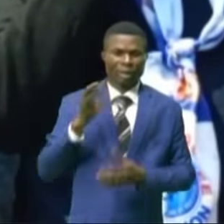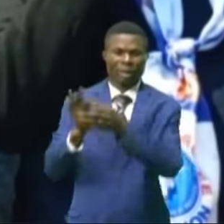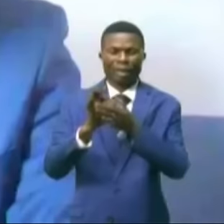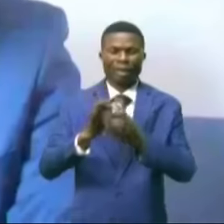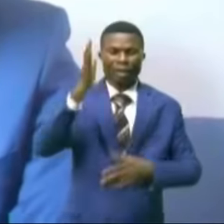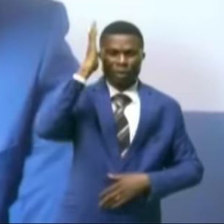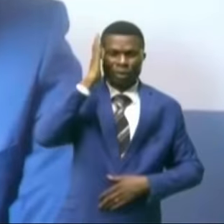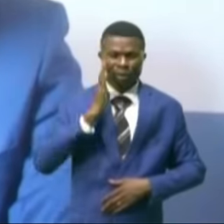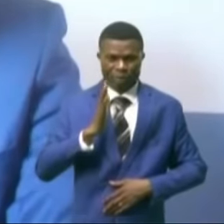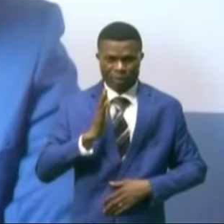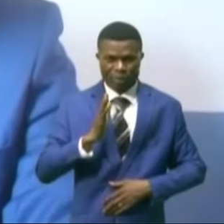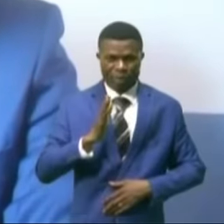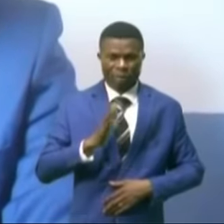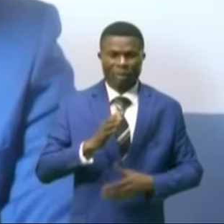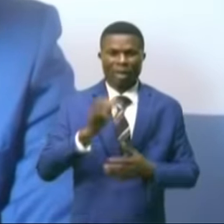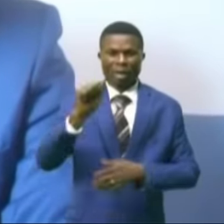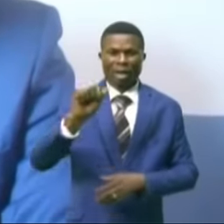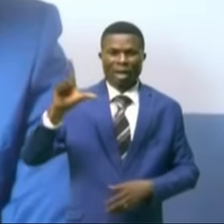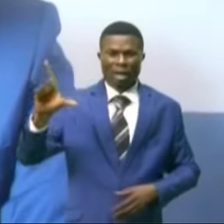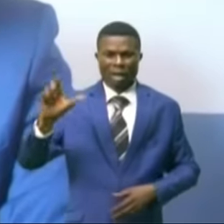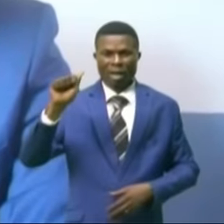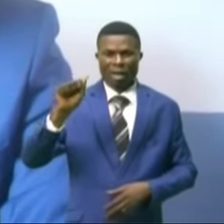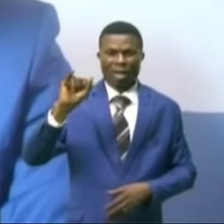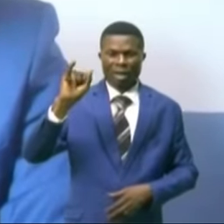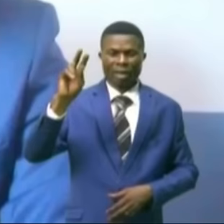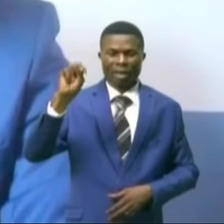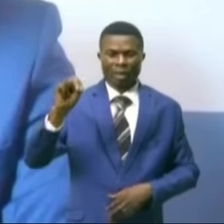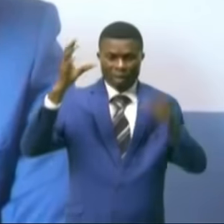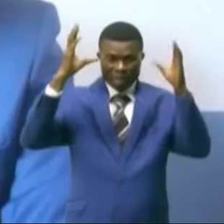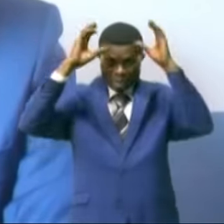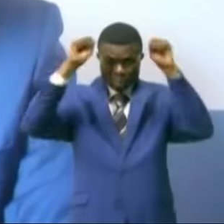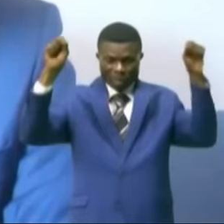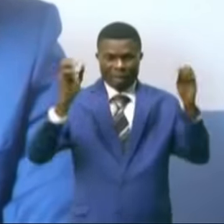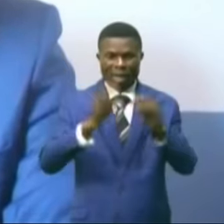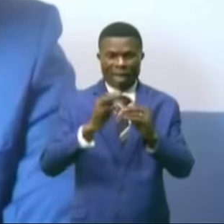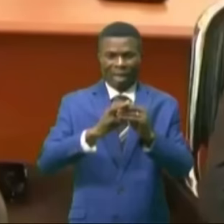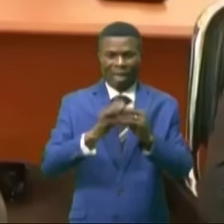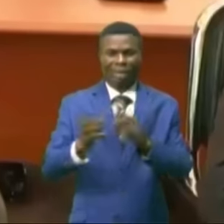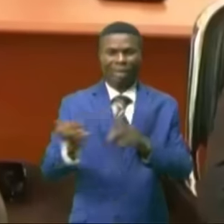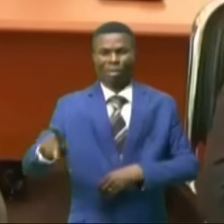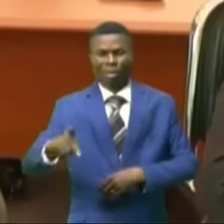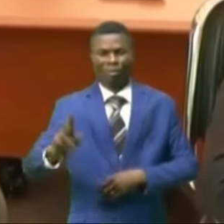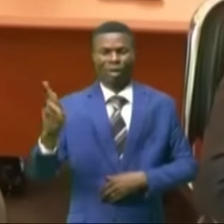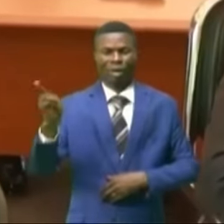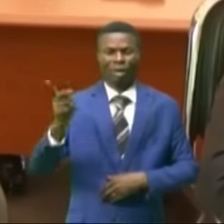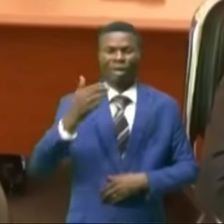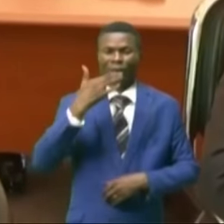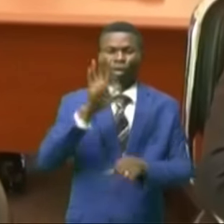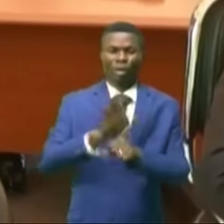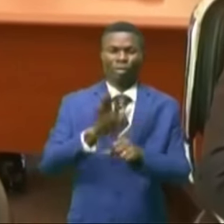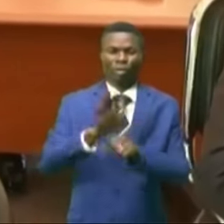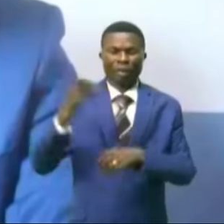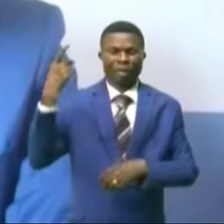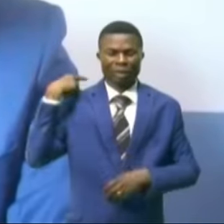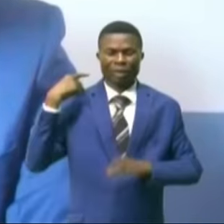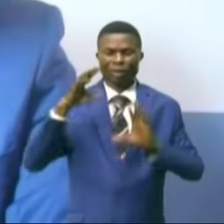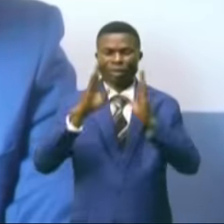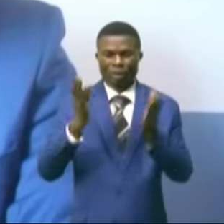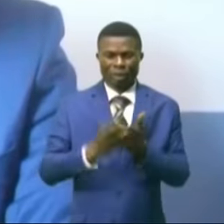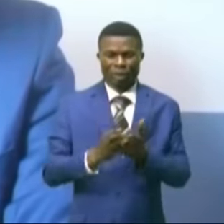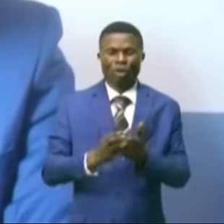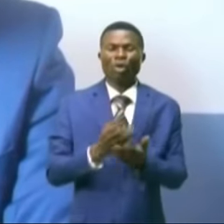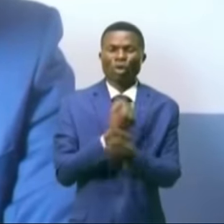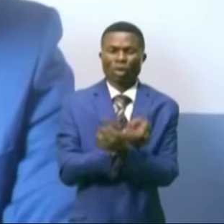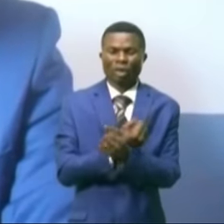sacrée, Alain Tshisungu, président de l'Assemblée provinciale du Kasaï, a remercié les députés provinciaux pour avoir accompli leurs devoirs